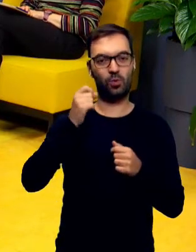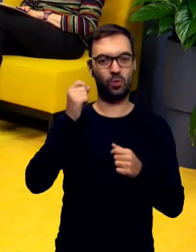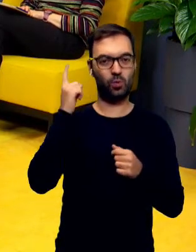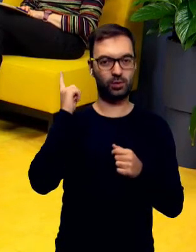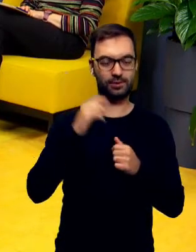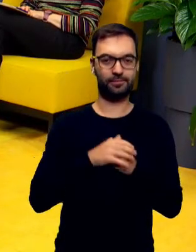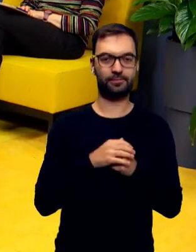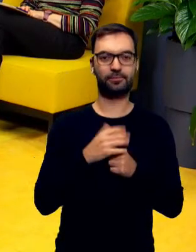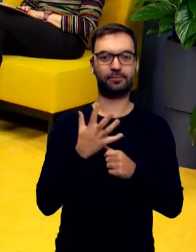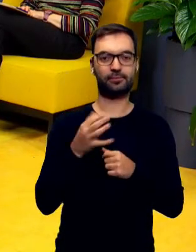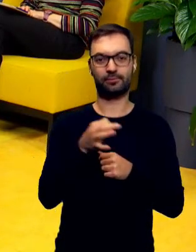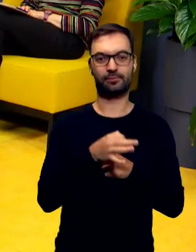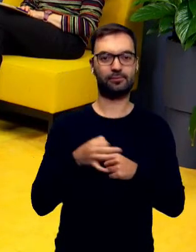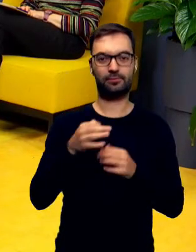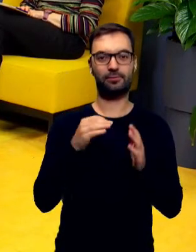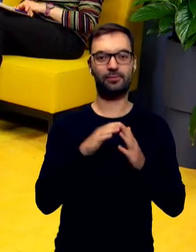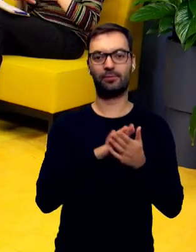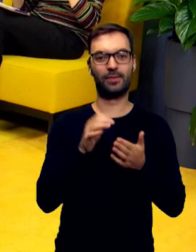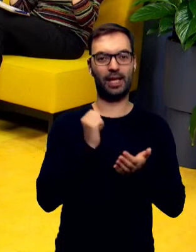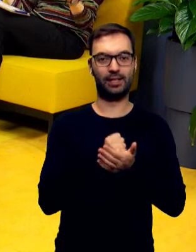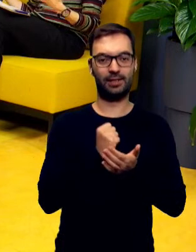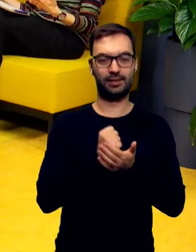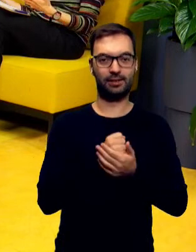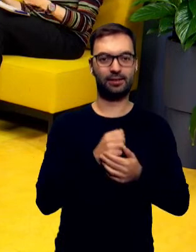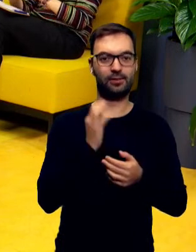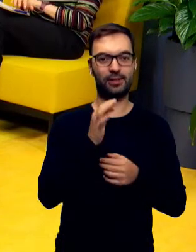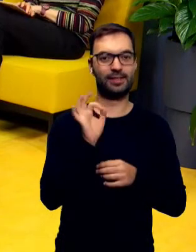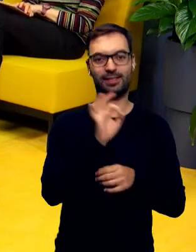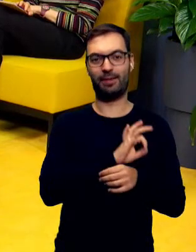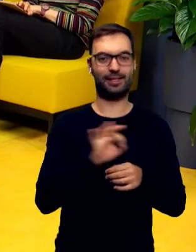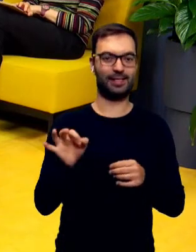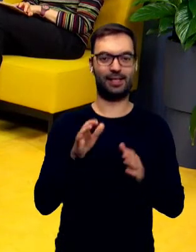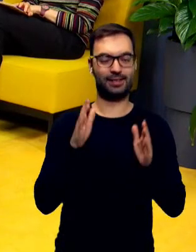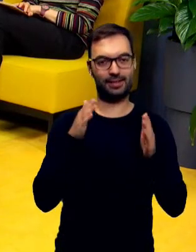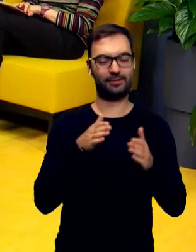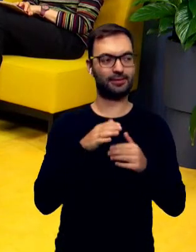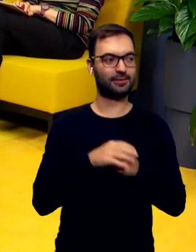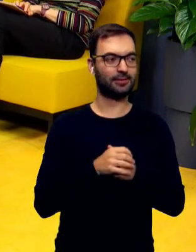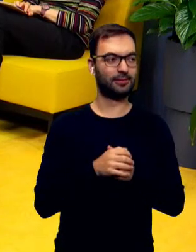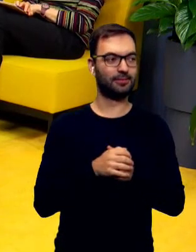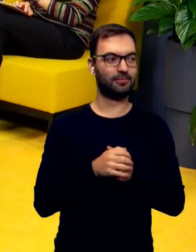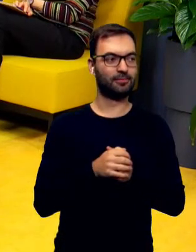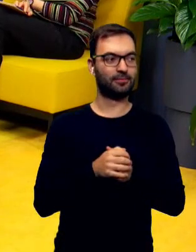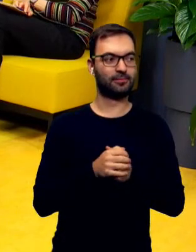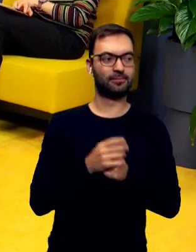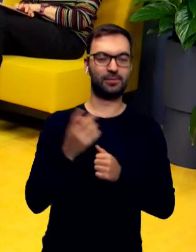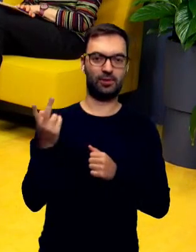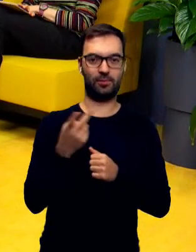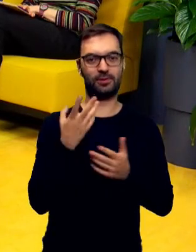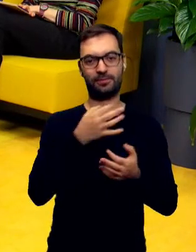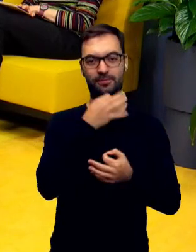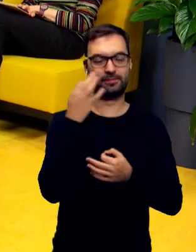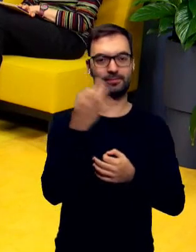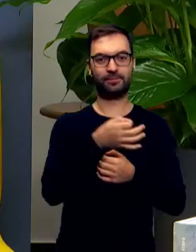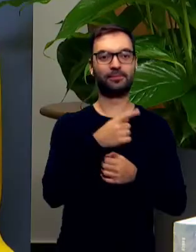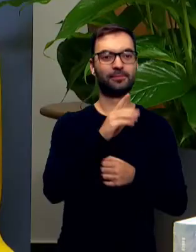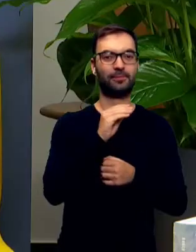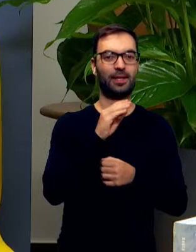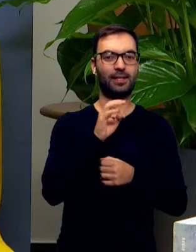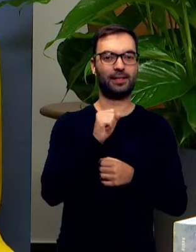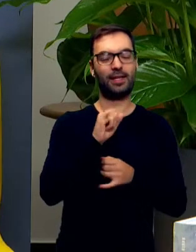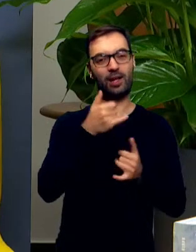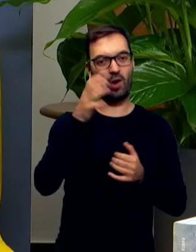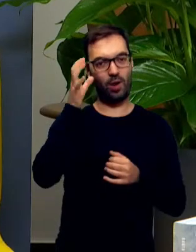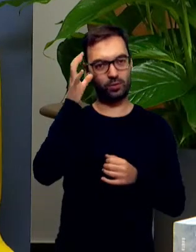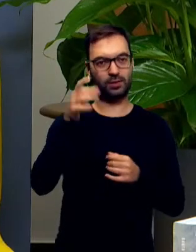stawów, dom bez adresu, bo to przecież Pani specjalizacja tak naprawdę. I chciałam tak Państwa oboje właściwie zapytać, Panią Beatę od